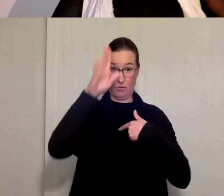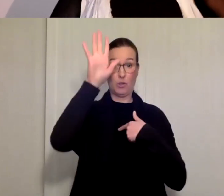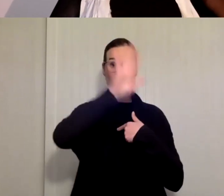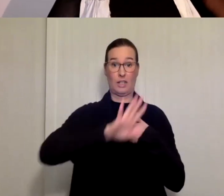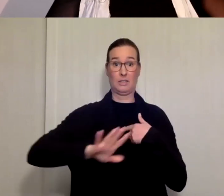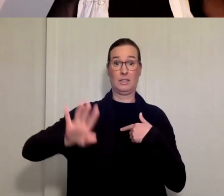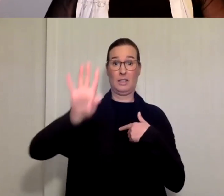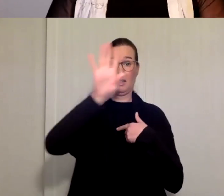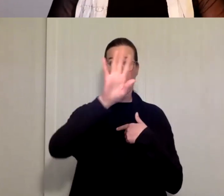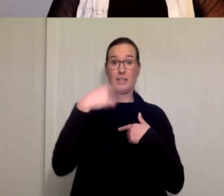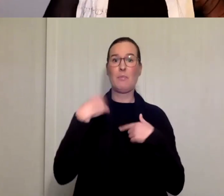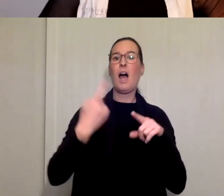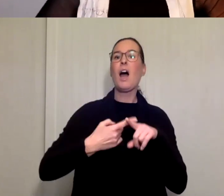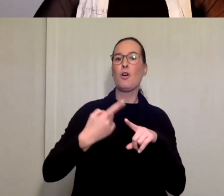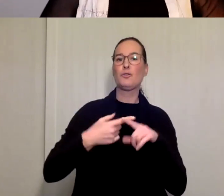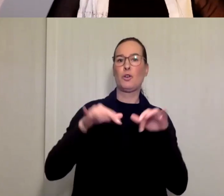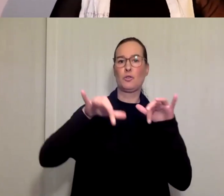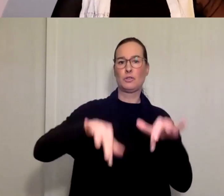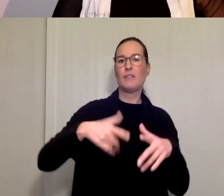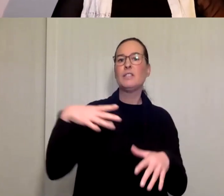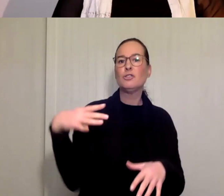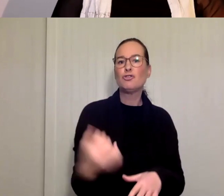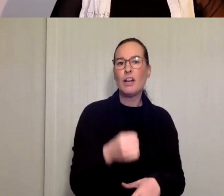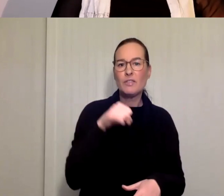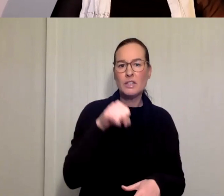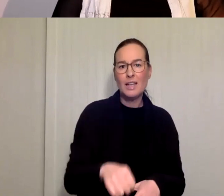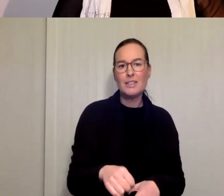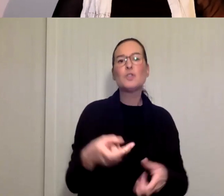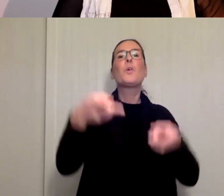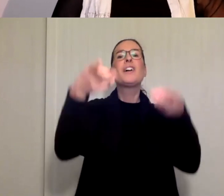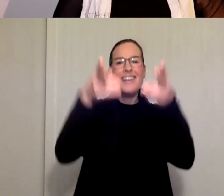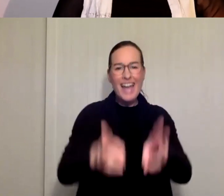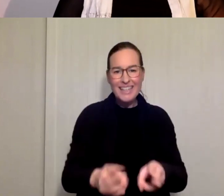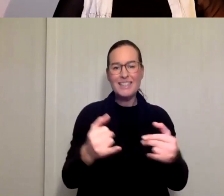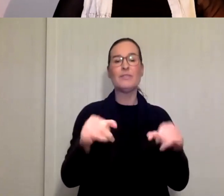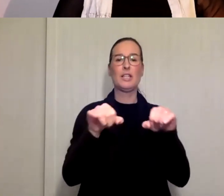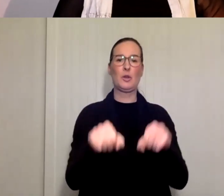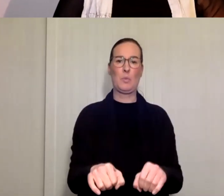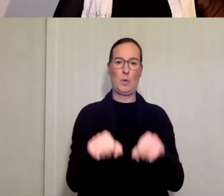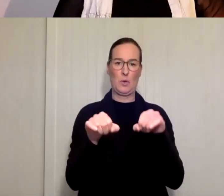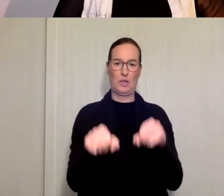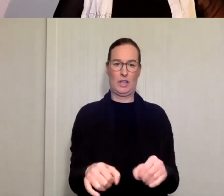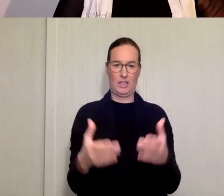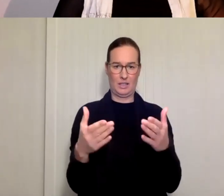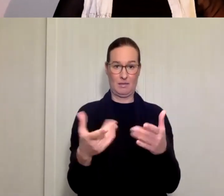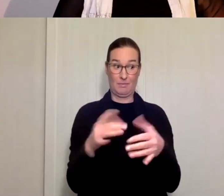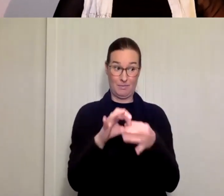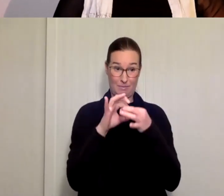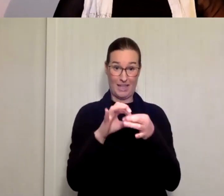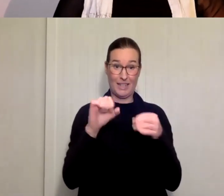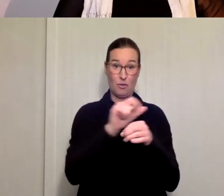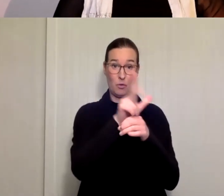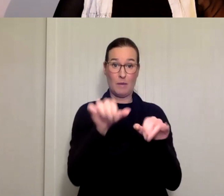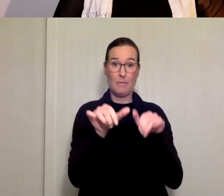nochmal herausfordert, wie wir es schaffen können, so gerecht wie möglich bei den Auswirkungen dieser